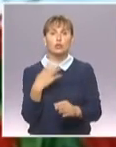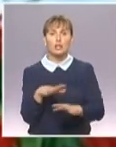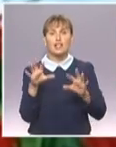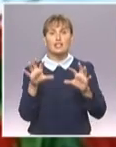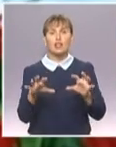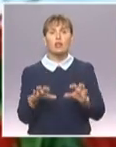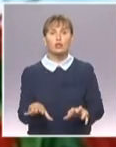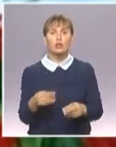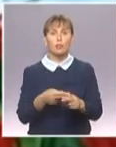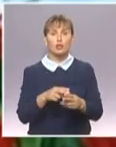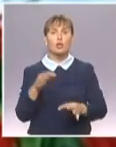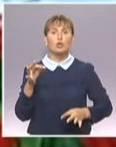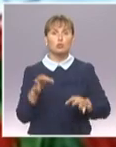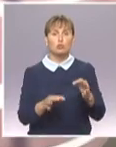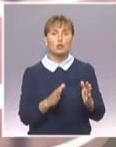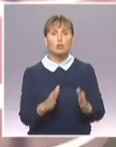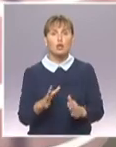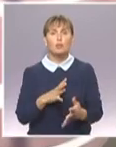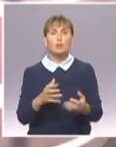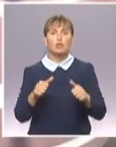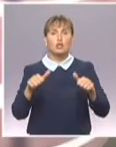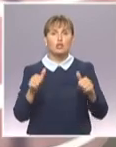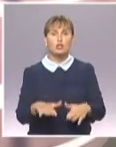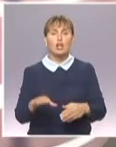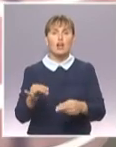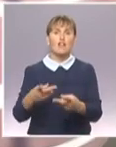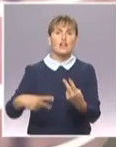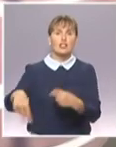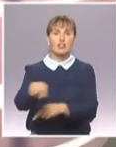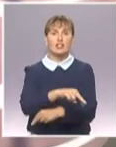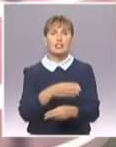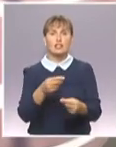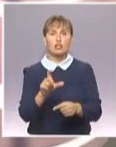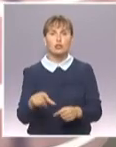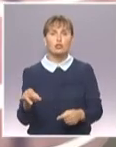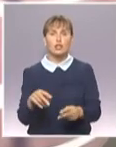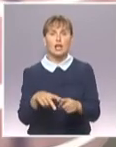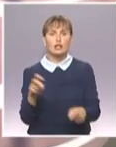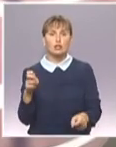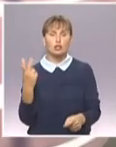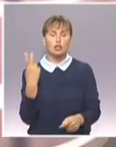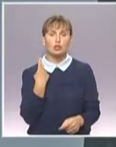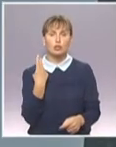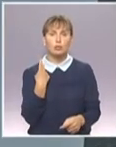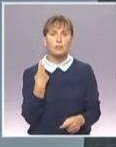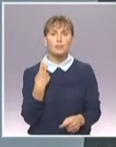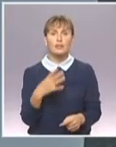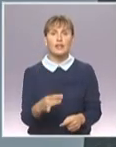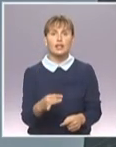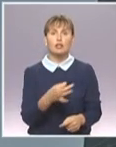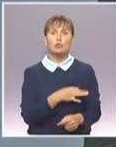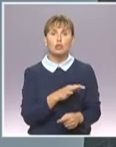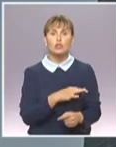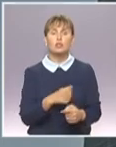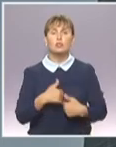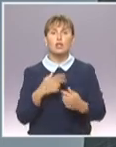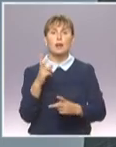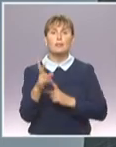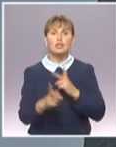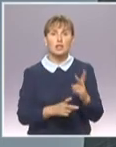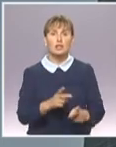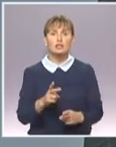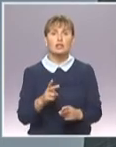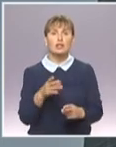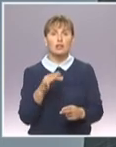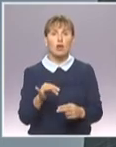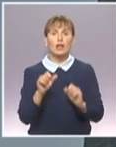незаконно, поэтому в судебном порядке было принято решение о возврате денег клиентам и отключении долговой линии. Юристы пытались обжаловать иск и предписание